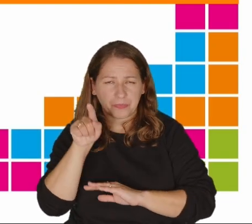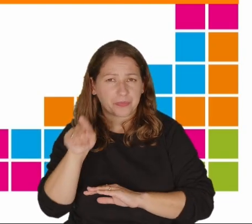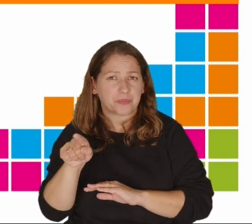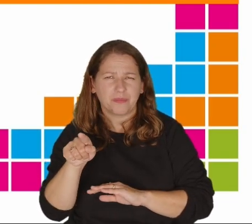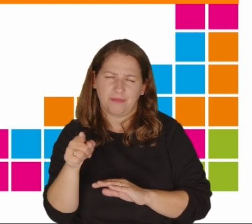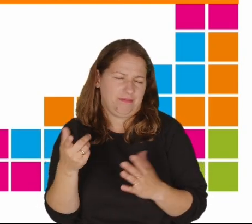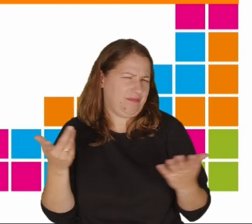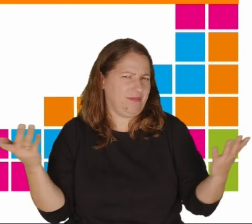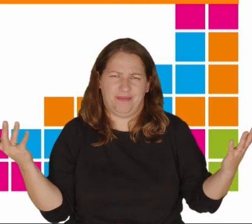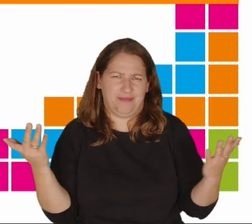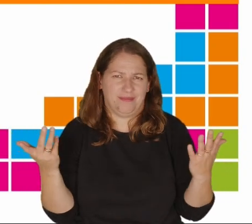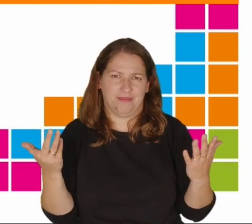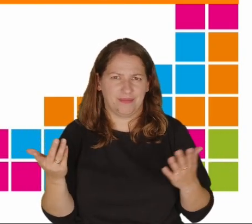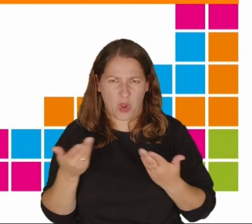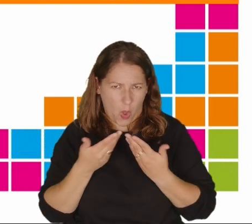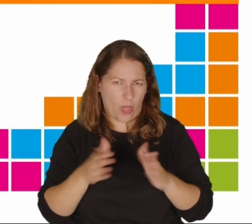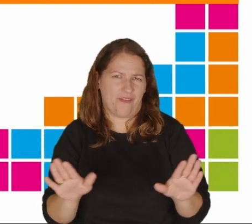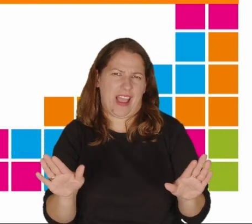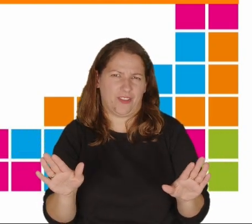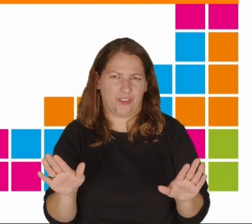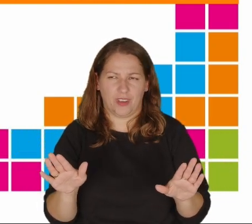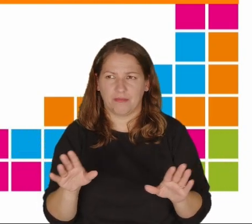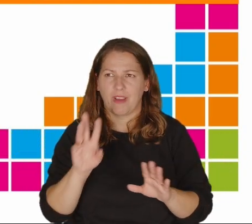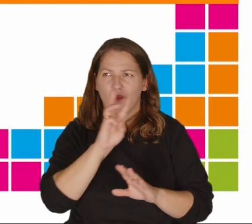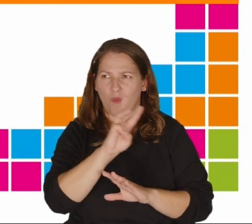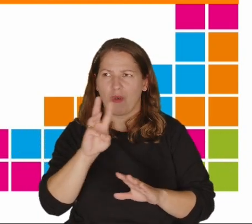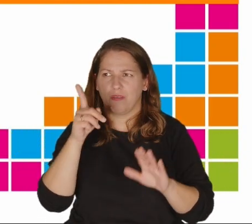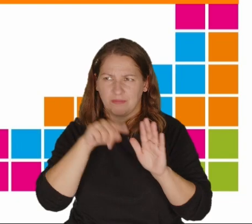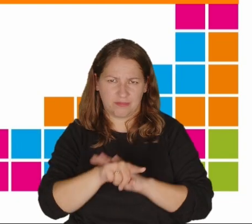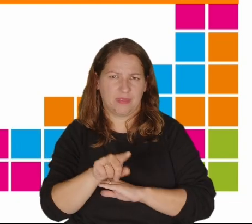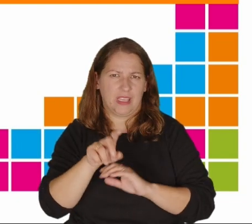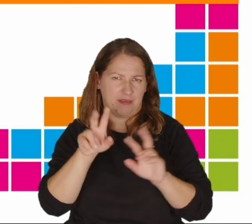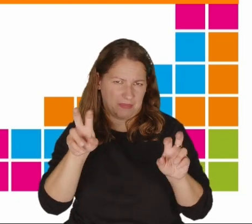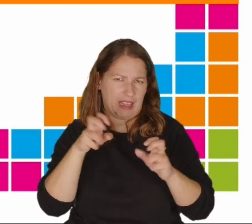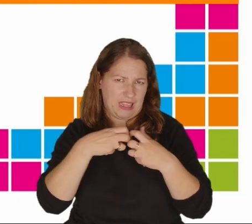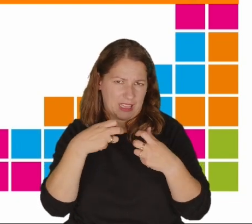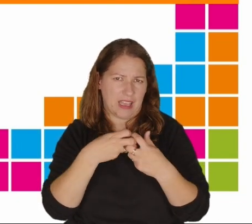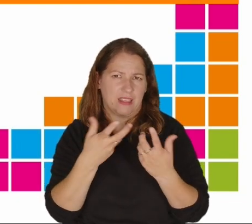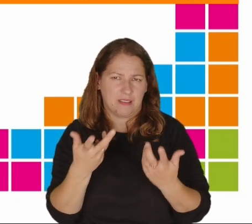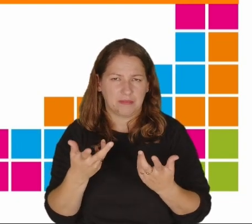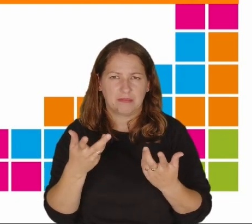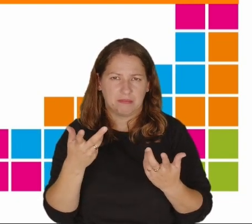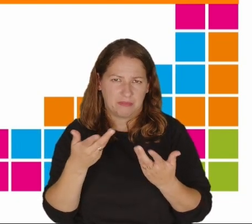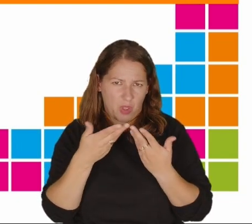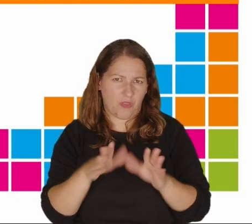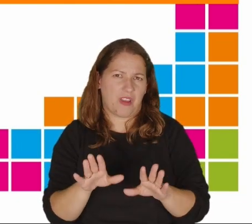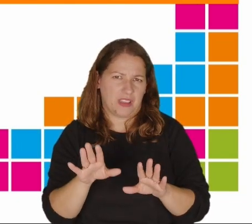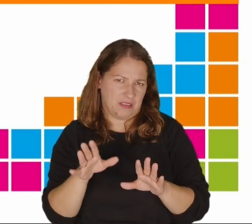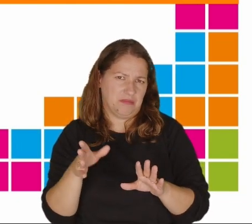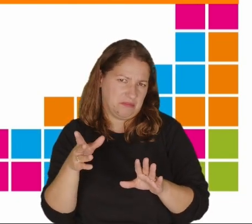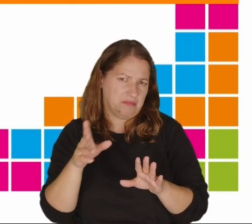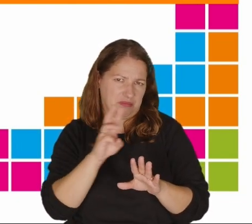właściwie zupełnie otwarcie, jak wpisze się takie hasło w internecie, która jest właściwie jakimś takim otwartym